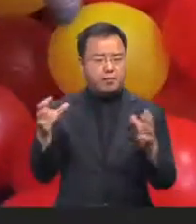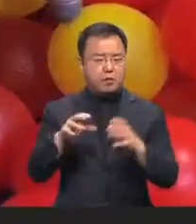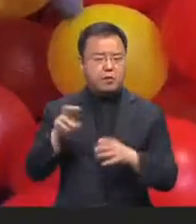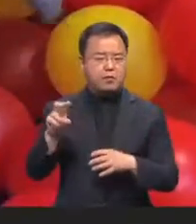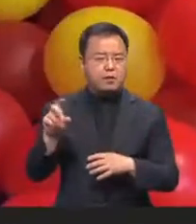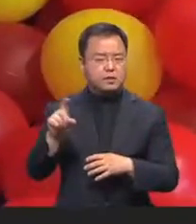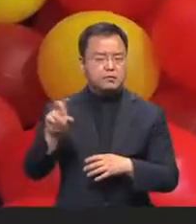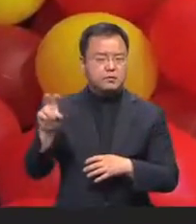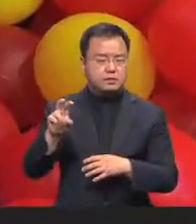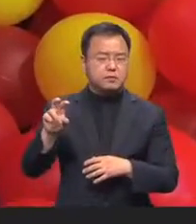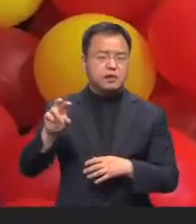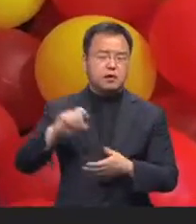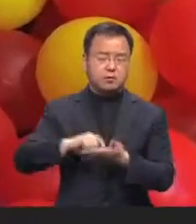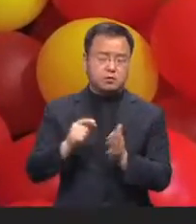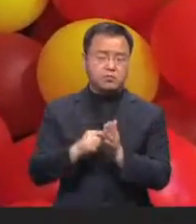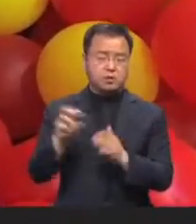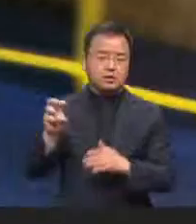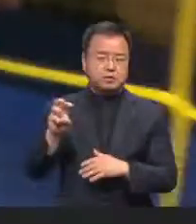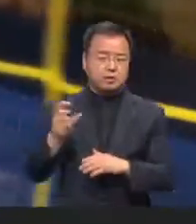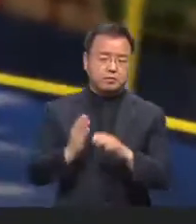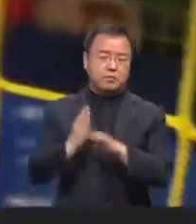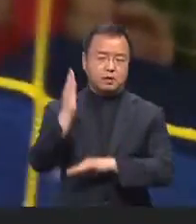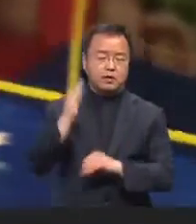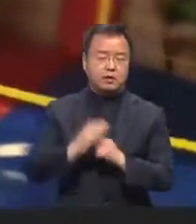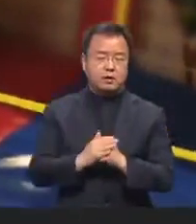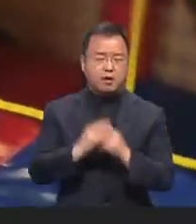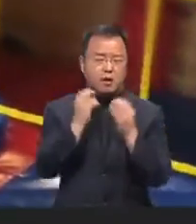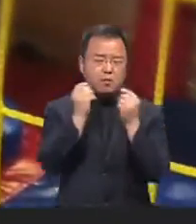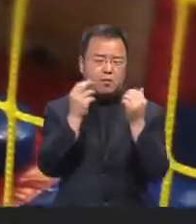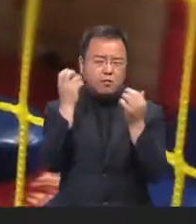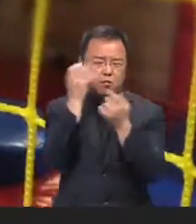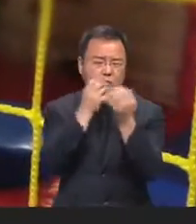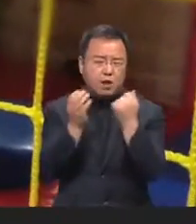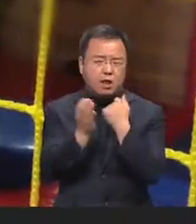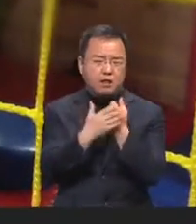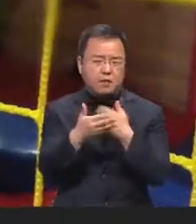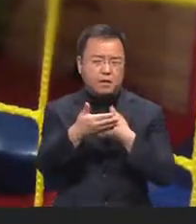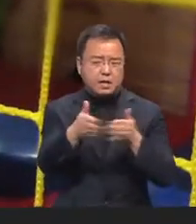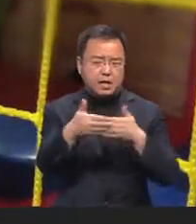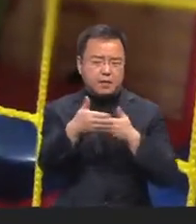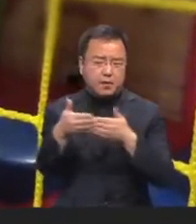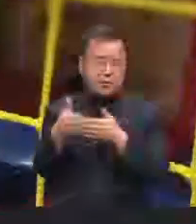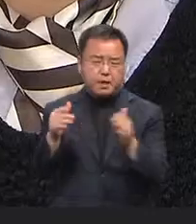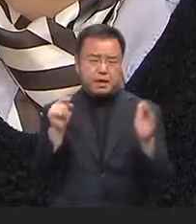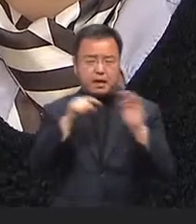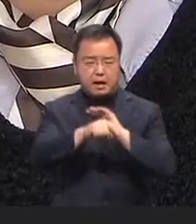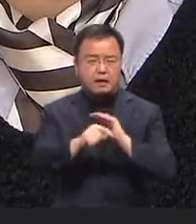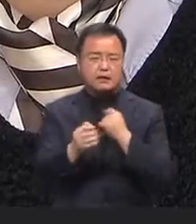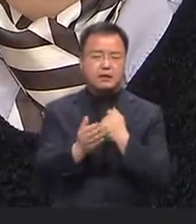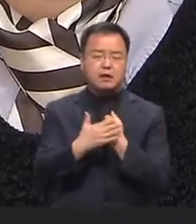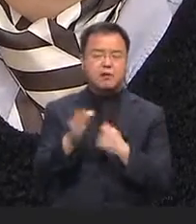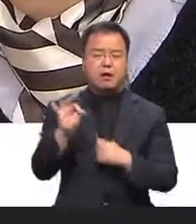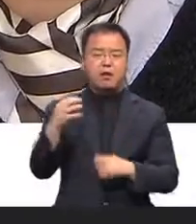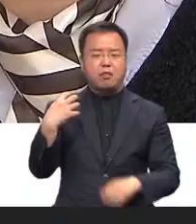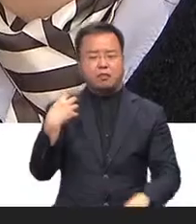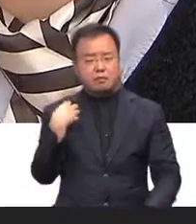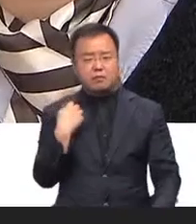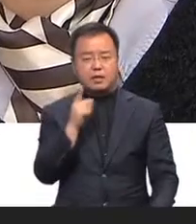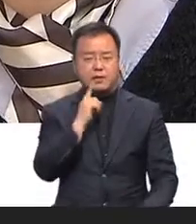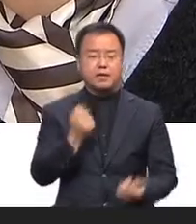미세먼지 때문에 실내 공간을 자주 찾다 보니 비용이 만만치 않게 된다고 하셔야 합니다 태권도 하나의